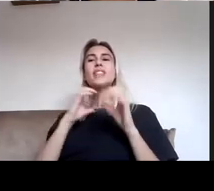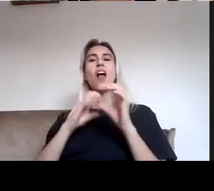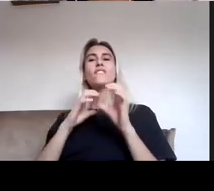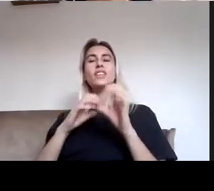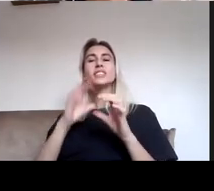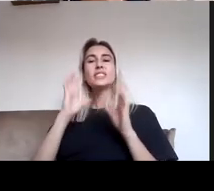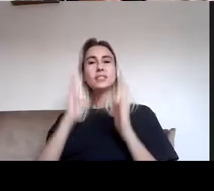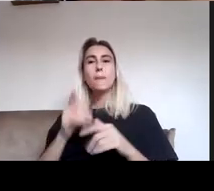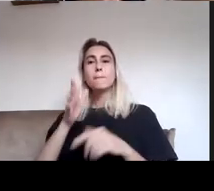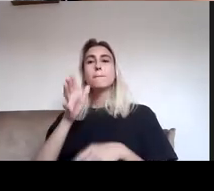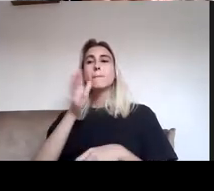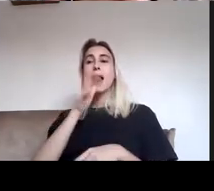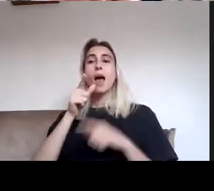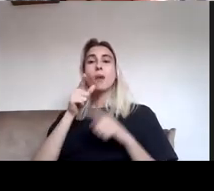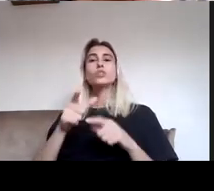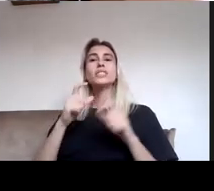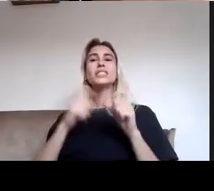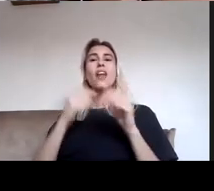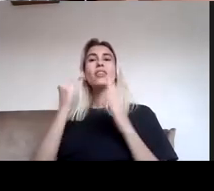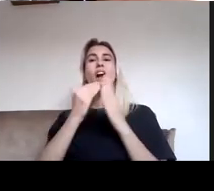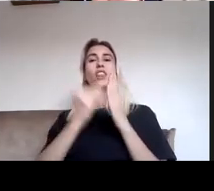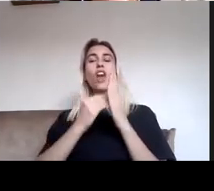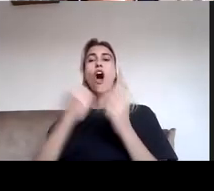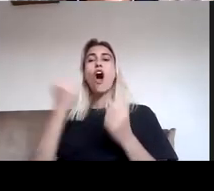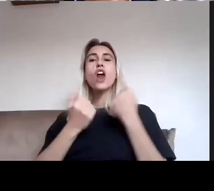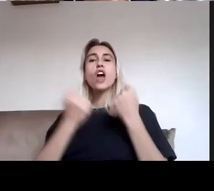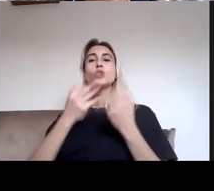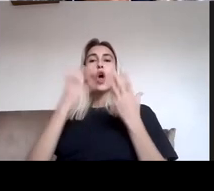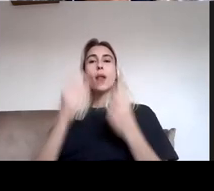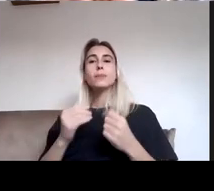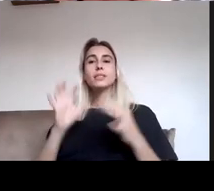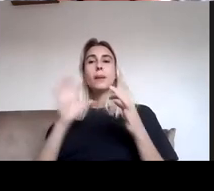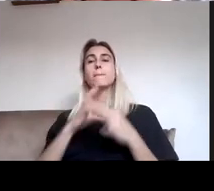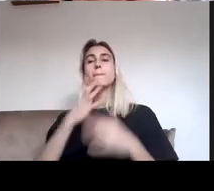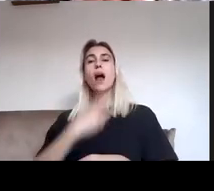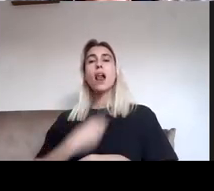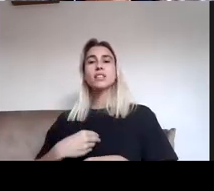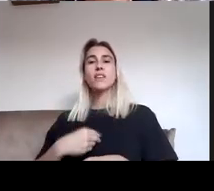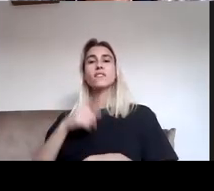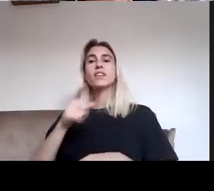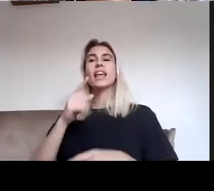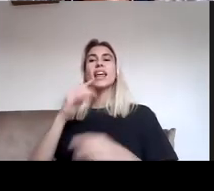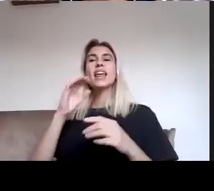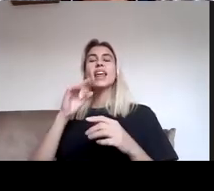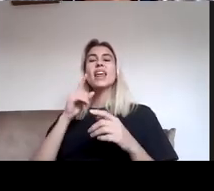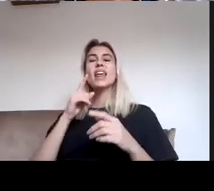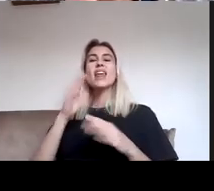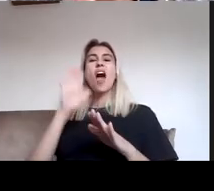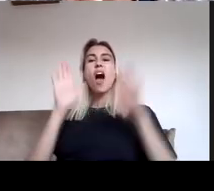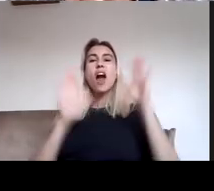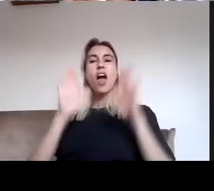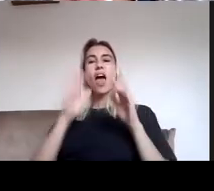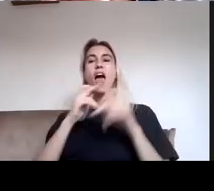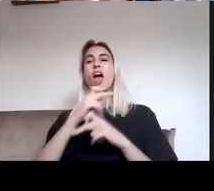bile bu standartlara dahil araçların olmasıyla ilgili maalesef ihale şartnamelerinde eksiklikler var